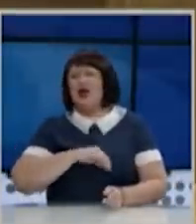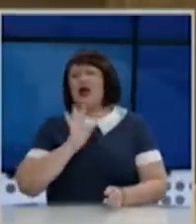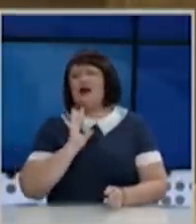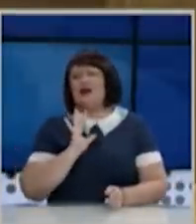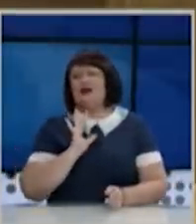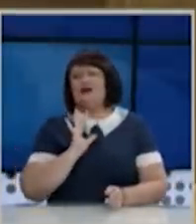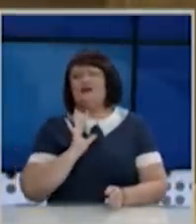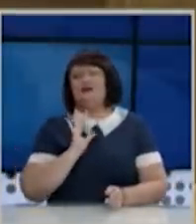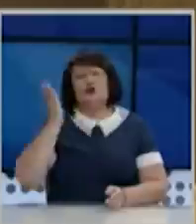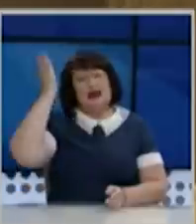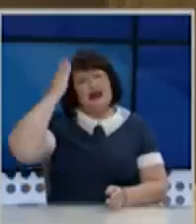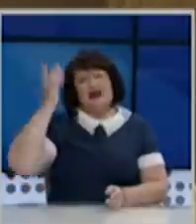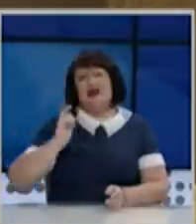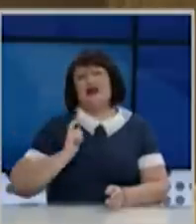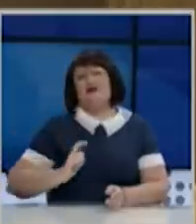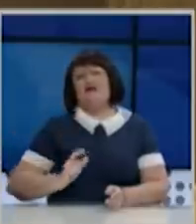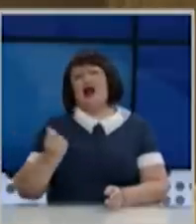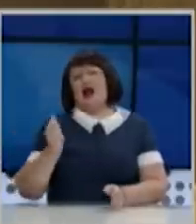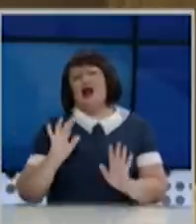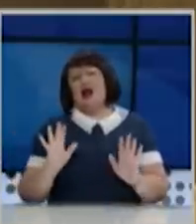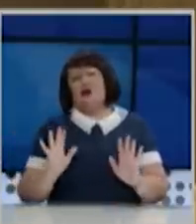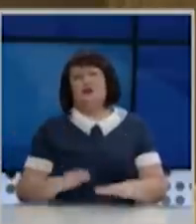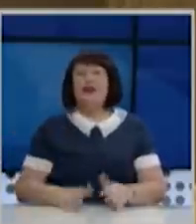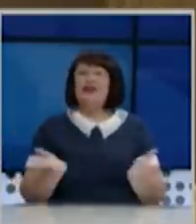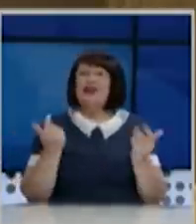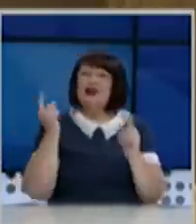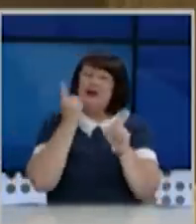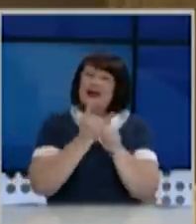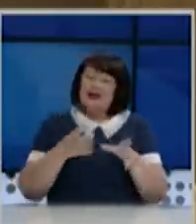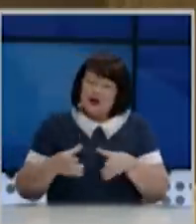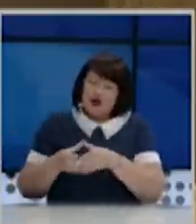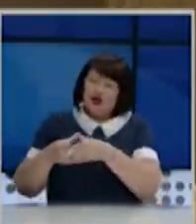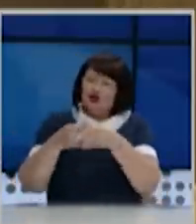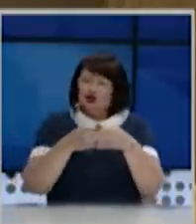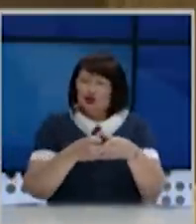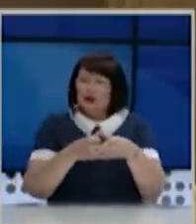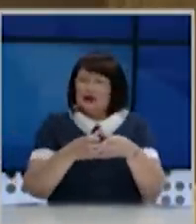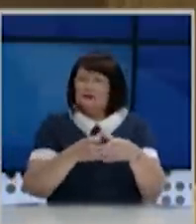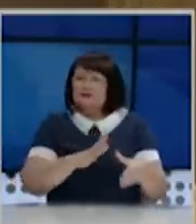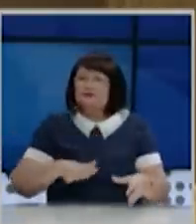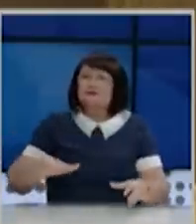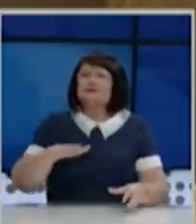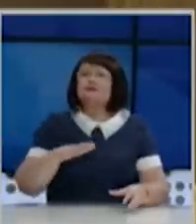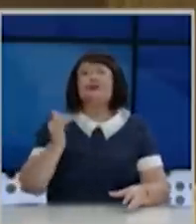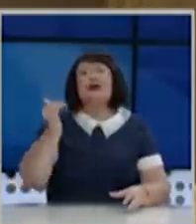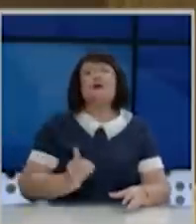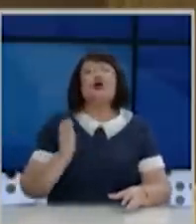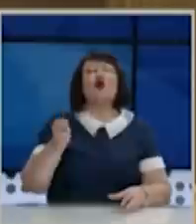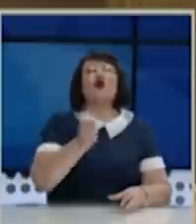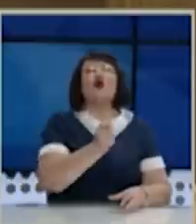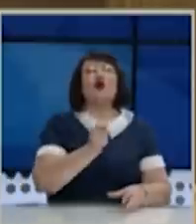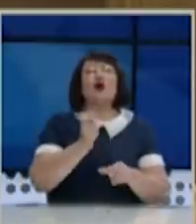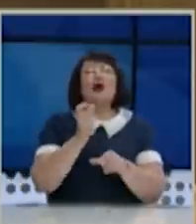ίδιου του κεφαλαίου. Αυτή ευθύνεται για την ανυπαρξία ειδικού σώματος για τη δέση του πυρόβεστη. Την υπαχρηματοδότηση της